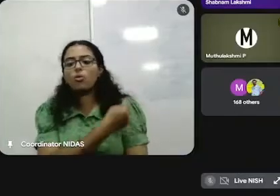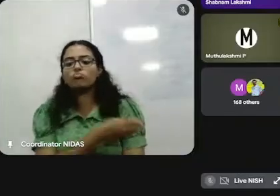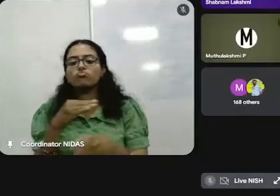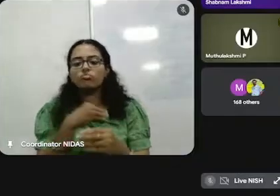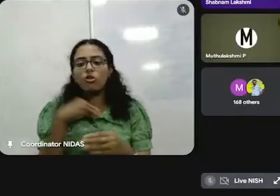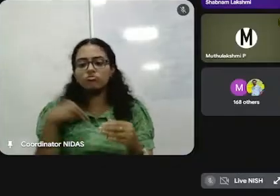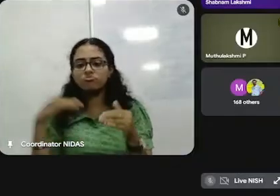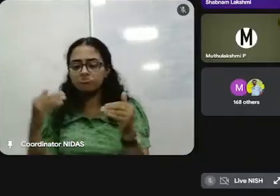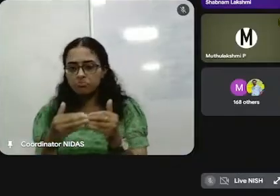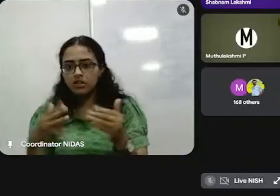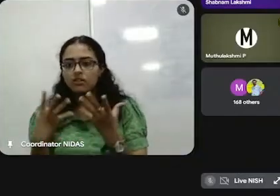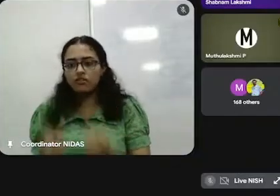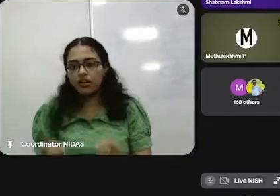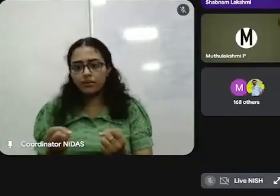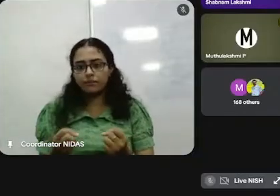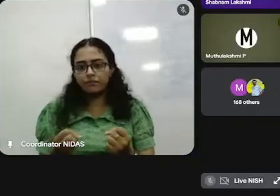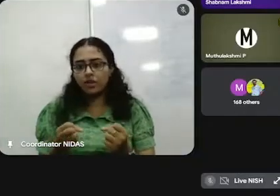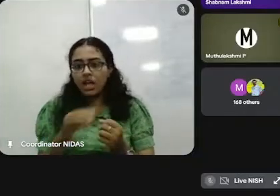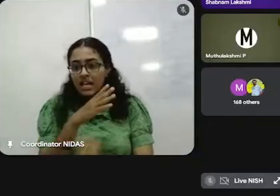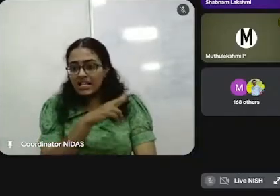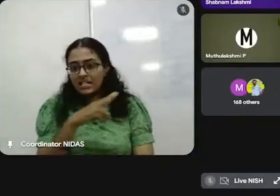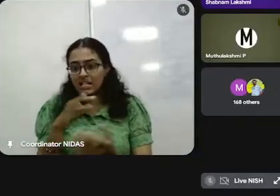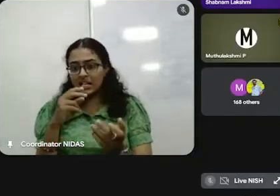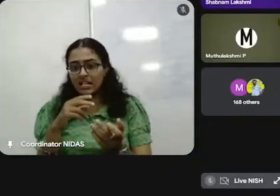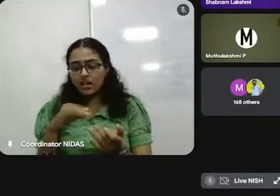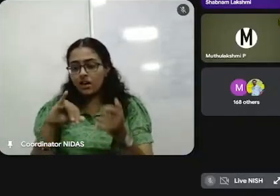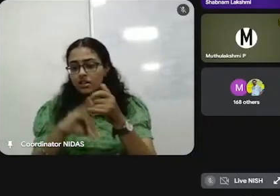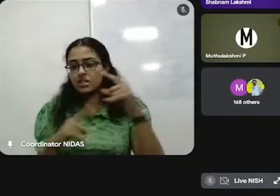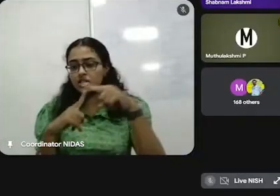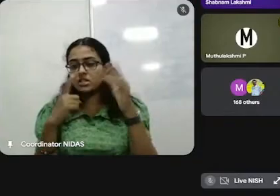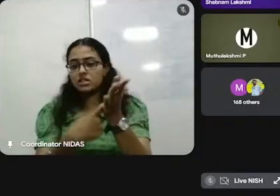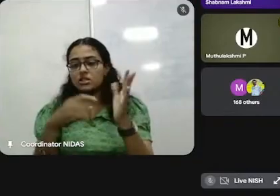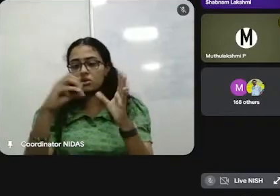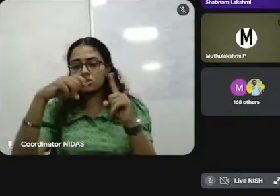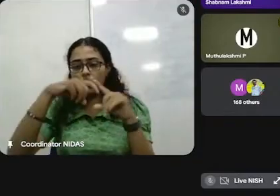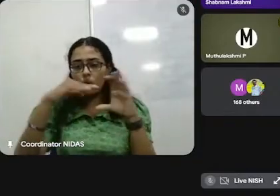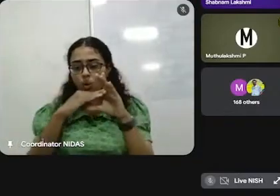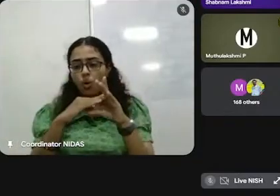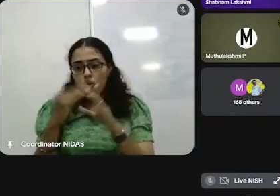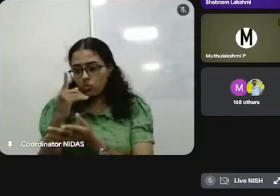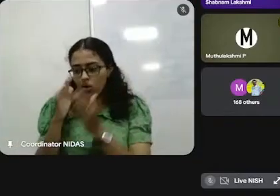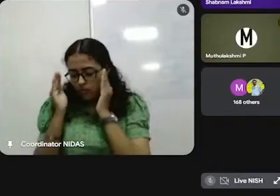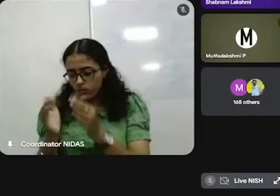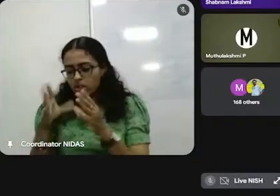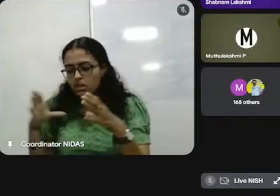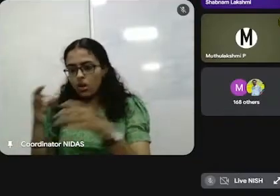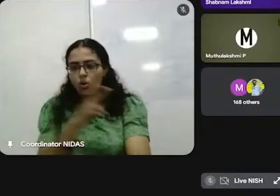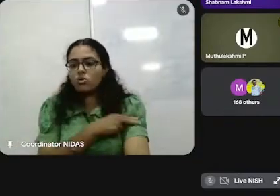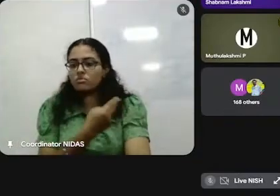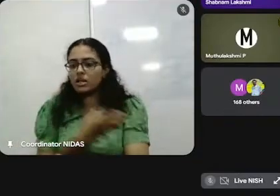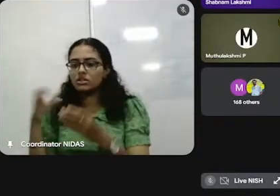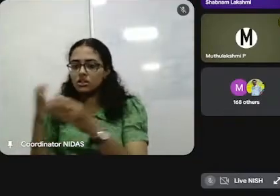സ്ട്രോക്ക് റെഡി ഹോസ്പിറ്റലിൽ എത്തി സ്കാൻ ചെയ്യണമെങ്കിലും അല്ലെങ്കിൽ ഒരു ന്യൂറോളജിസ്റ്റിന്റെ സഹായം തേടുന്നതും നല്ലതായിരിക്കും കേട്ടോ. ഇങ്ങനെ വരാൻ